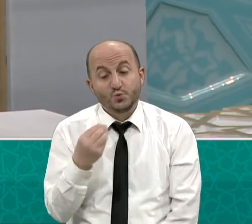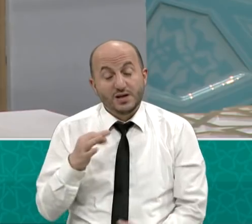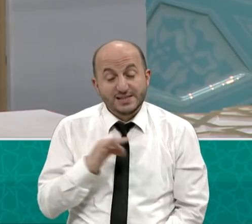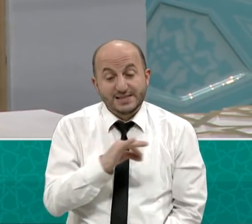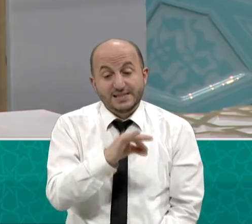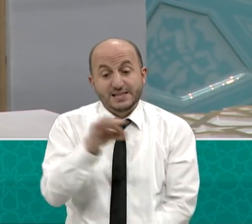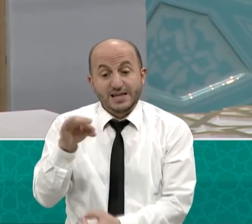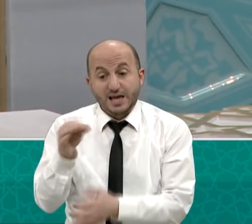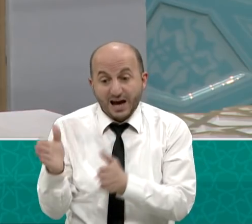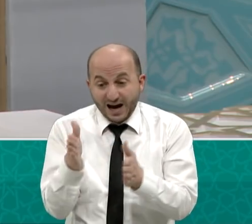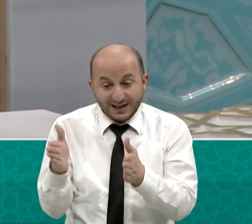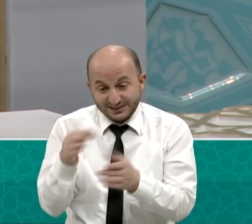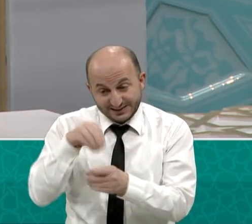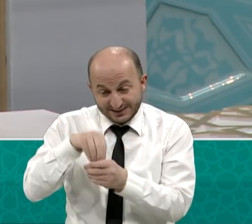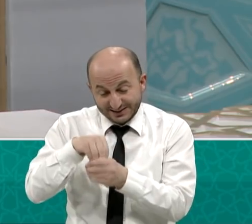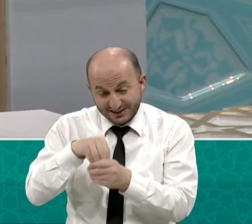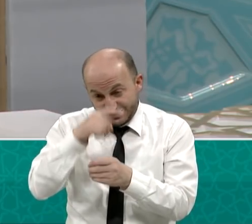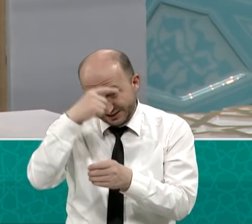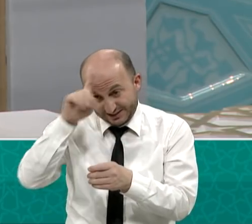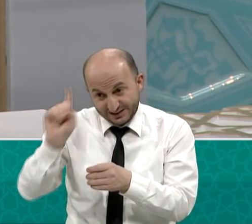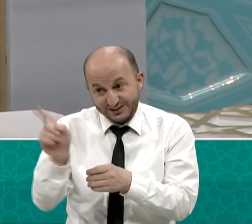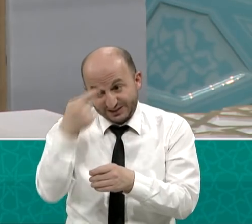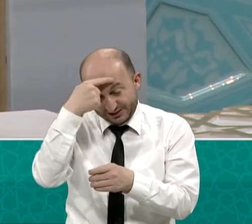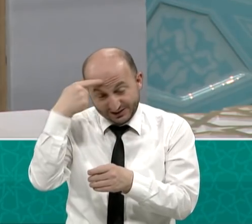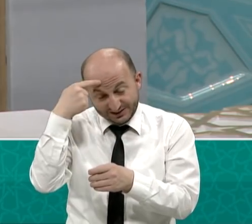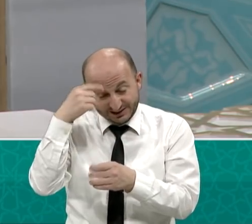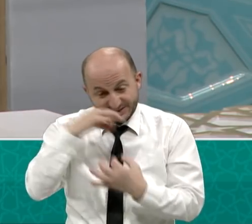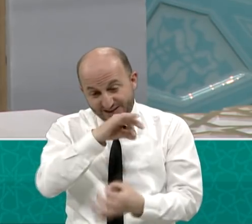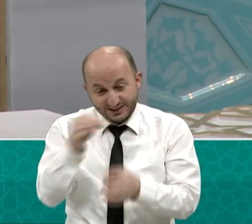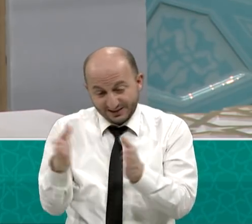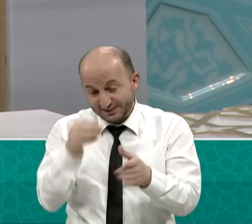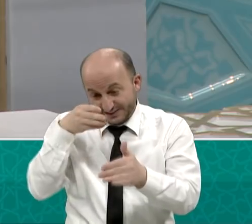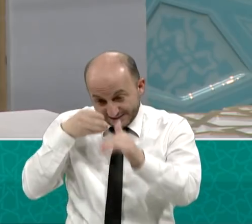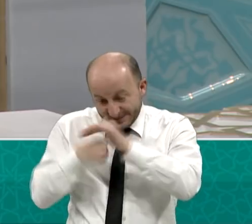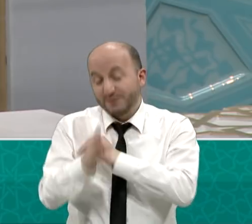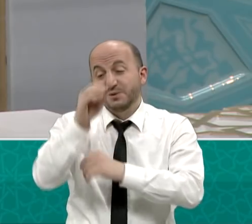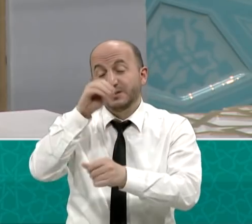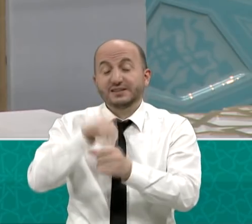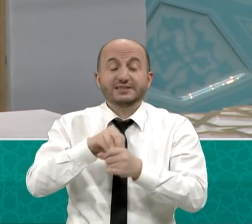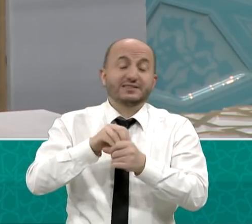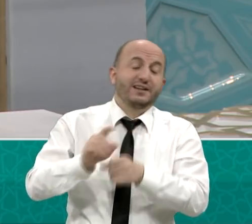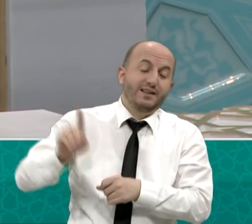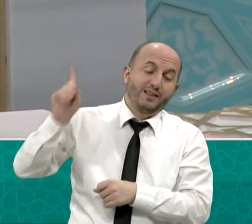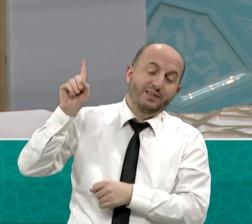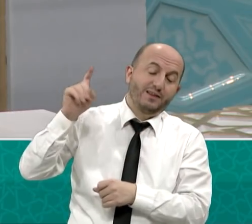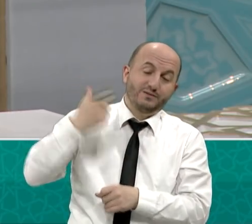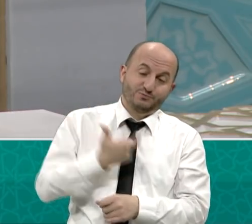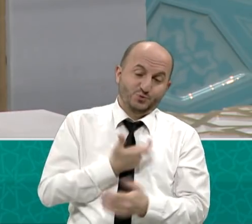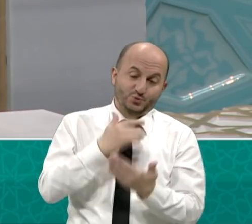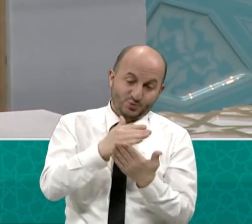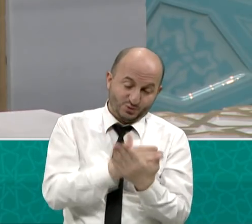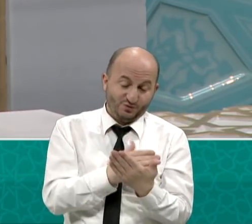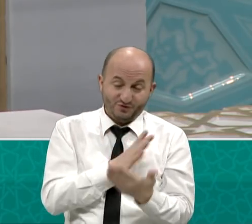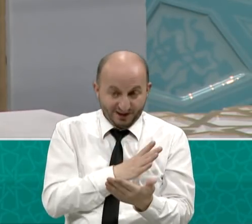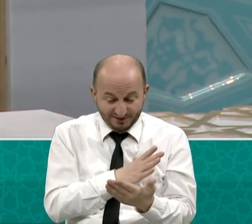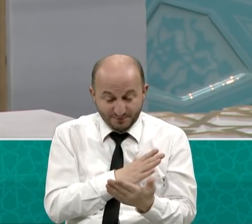arasına, şanslı insanların arasına katılacaksınız. Buna katılabilmek için Rabbimiz bakınız, ilkelere bakınız.